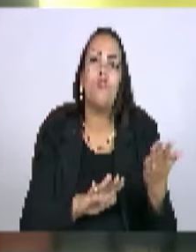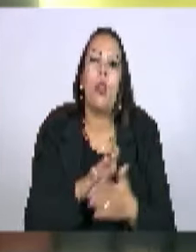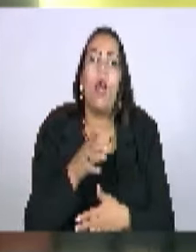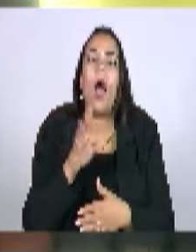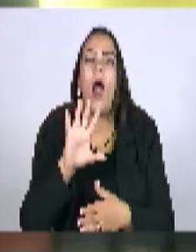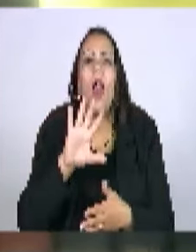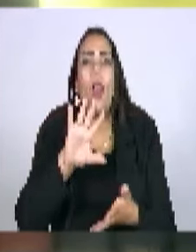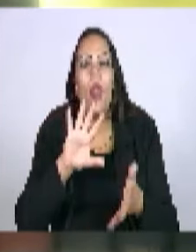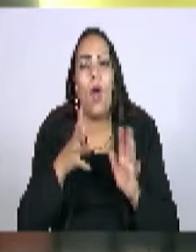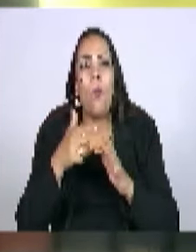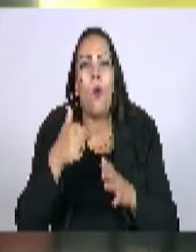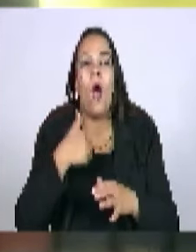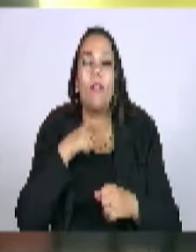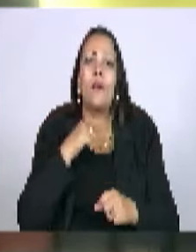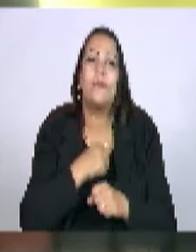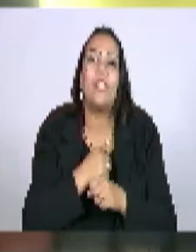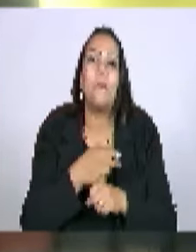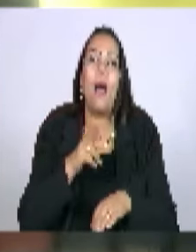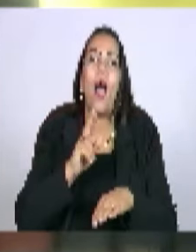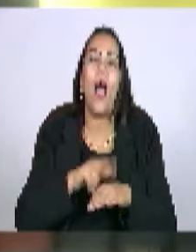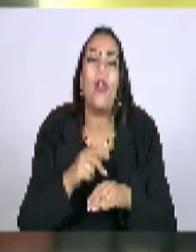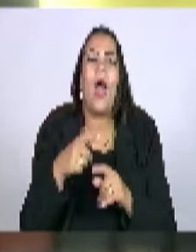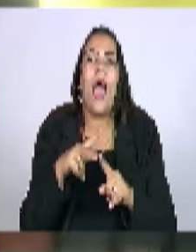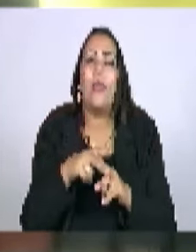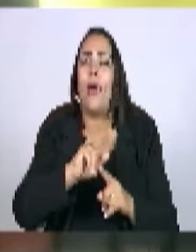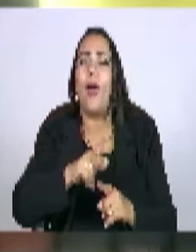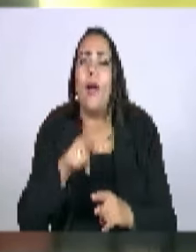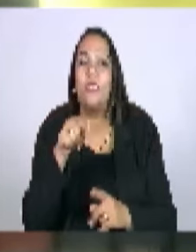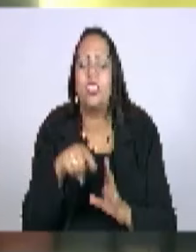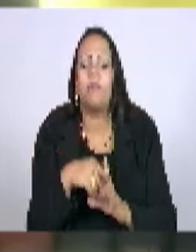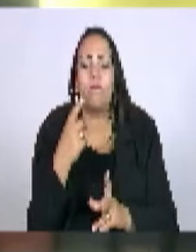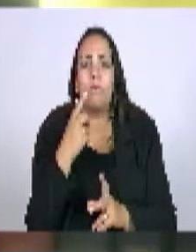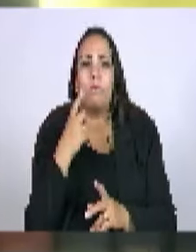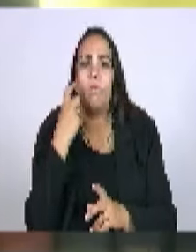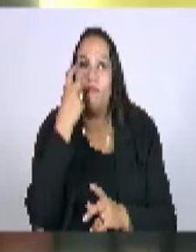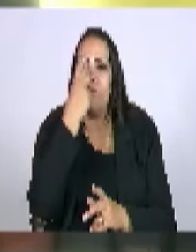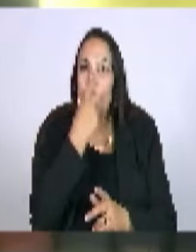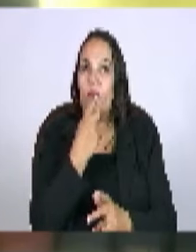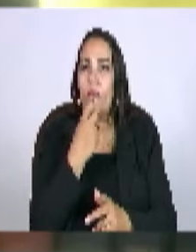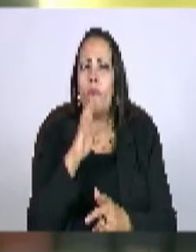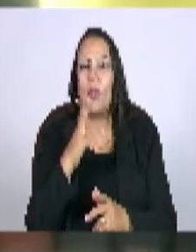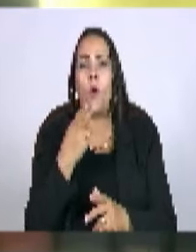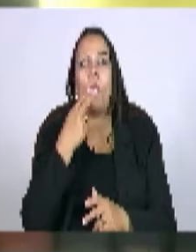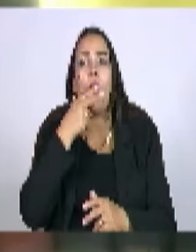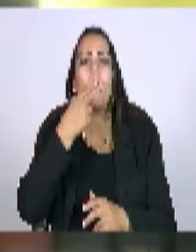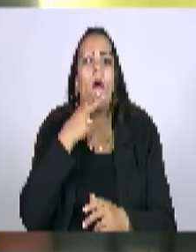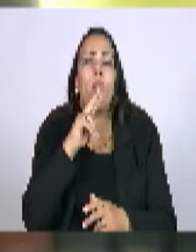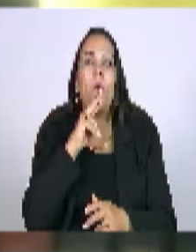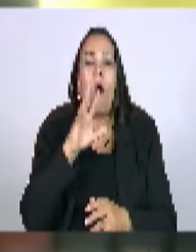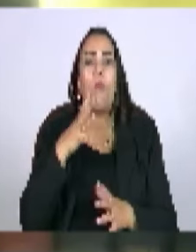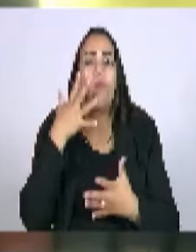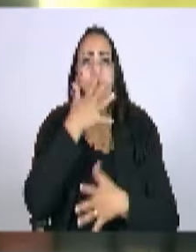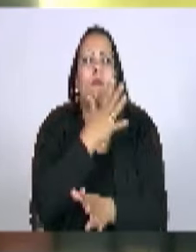ماذا لو استخدمنا الاله دي في العنف او في الشائعات او في الارهاب دي